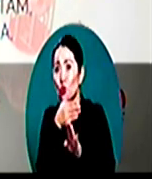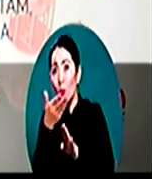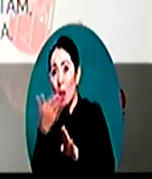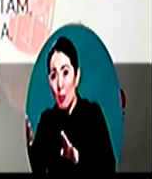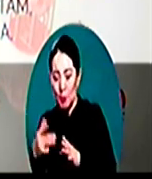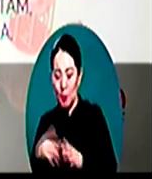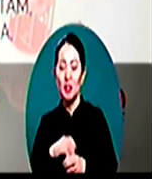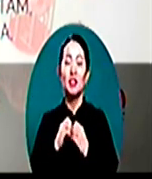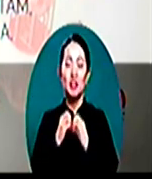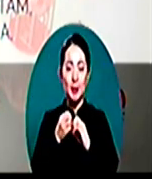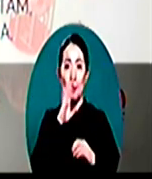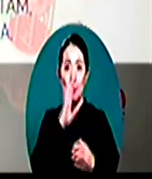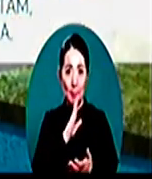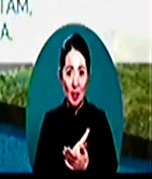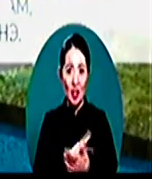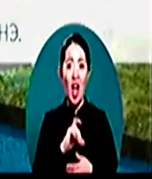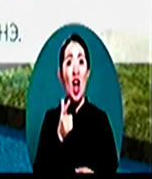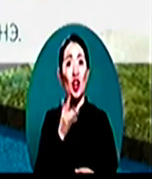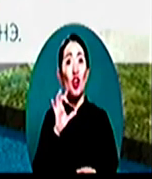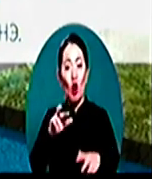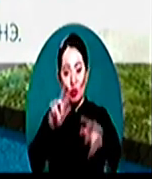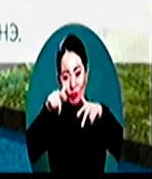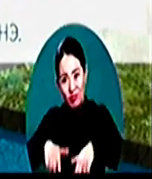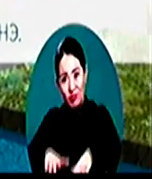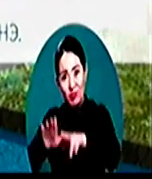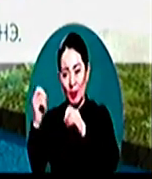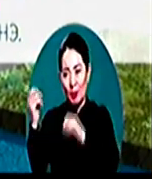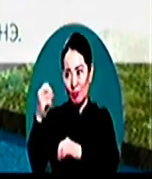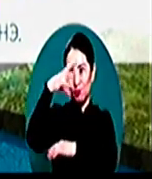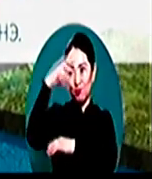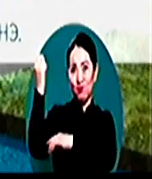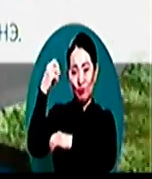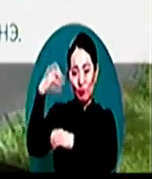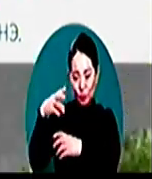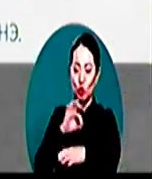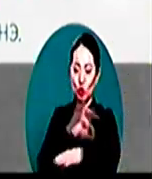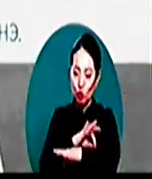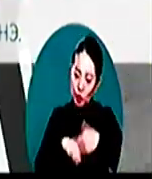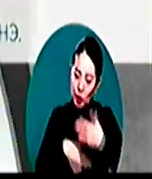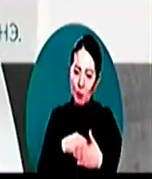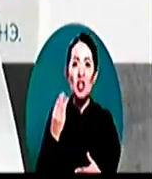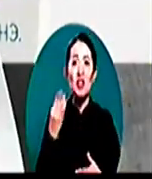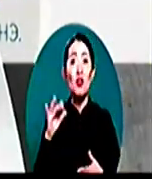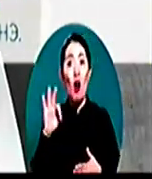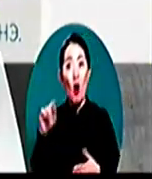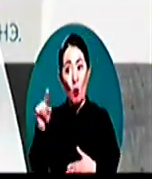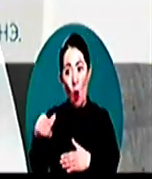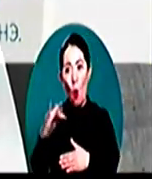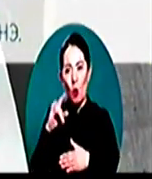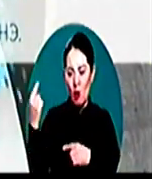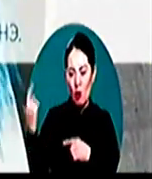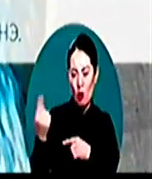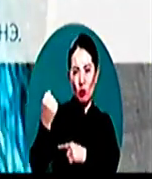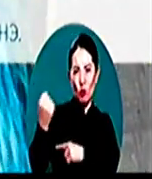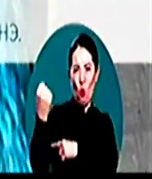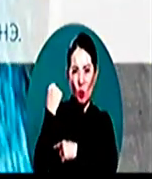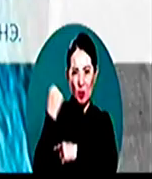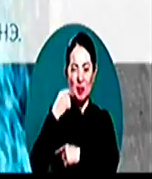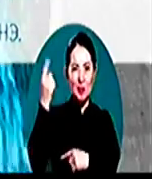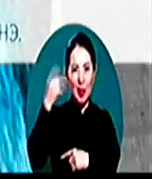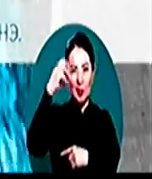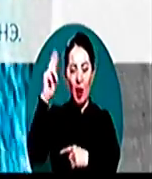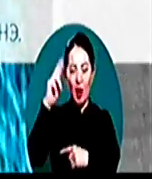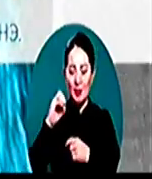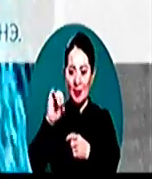Баянтэгийн цахилгаан станцуудыг барина. Эгийн голын усан цахилгаан станц төслийг эхлүүлж, Шивэ овоогийн уурхайг түшиглэн өндөр хүчин чадлын цахилгаан